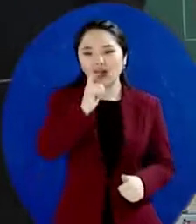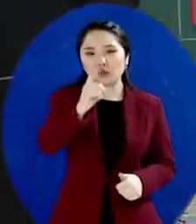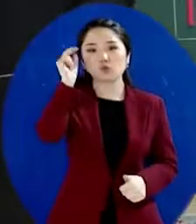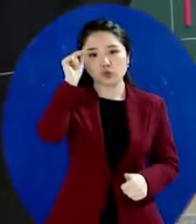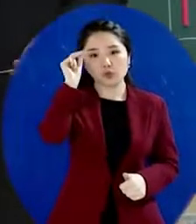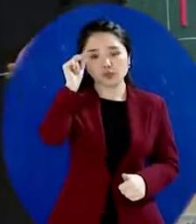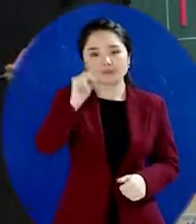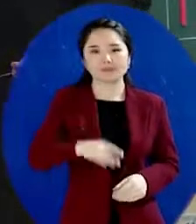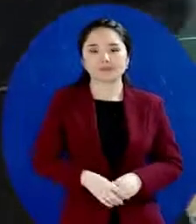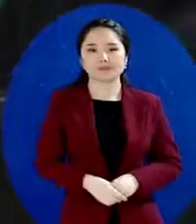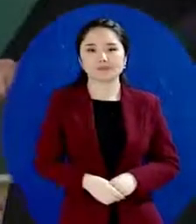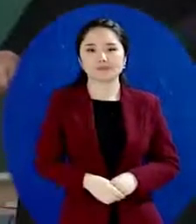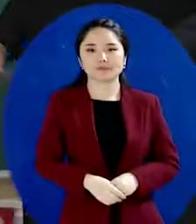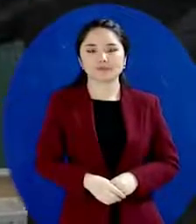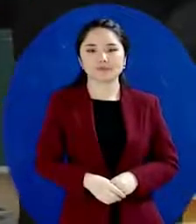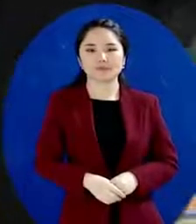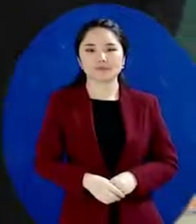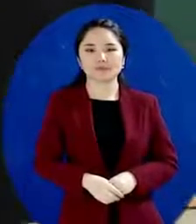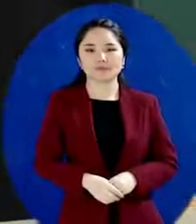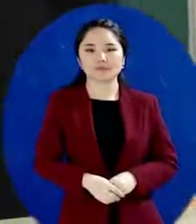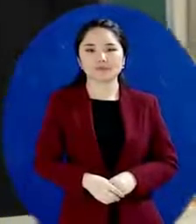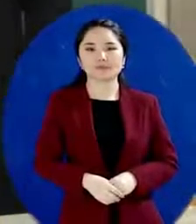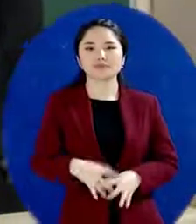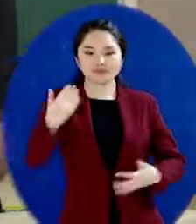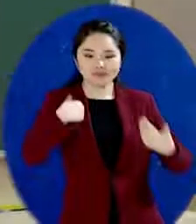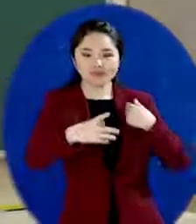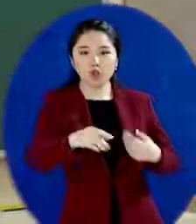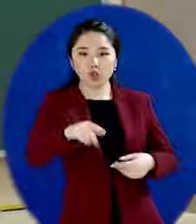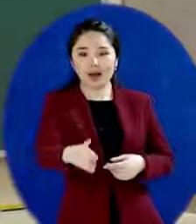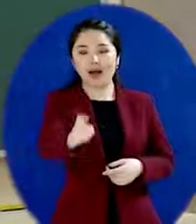сурлаа. За, багштай та нар нэрлж өгөөрэй.